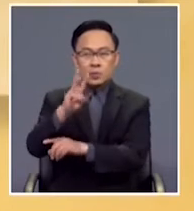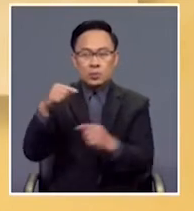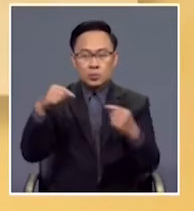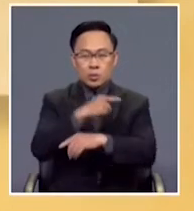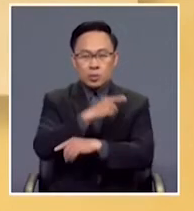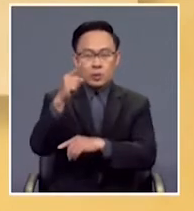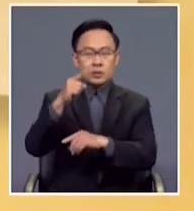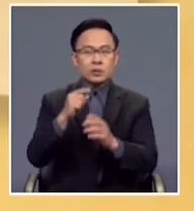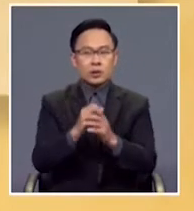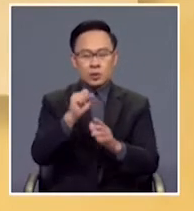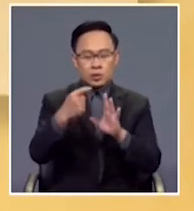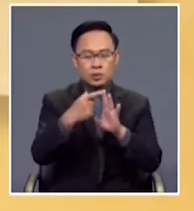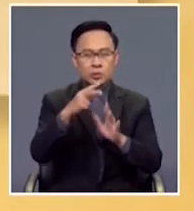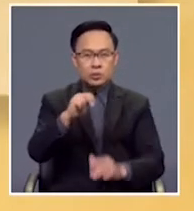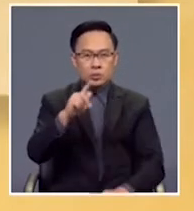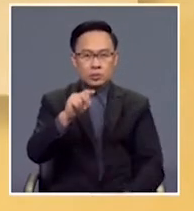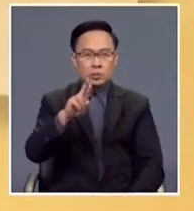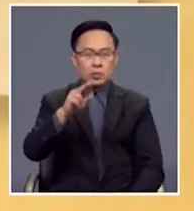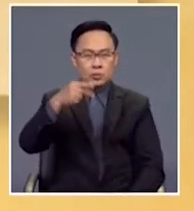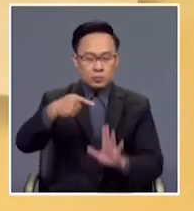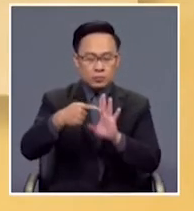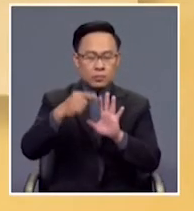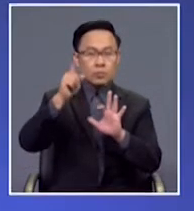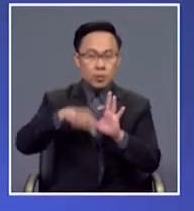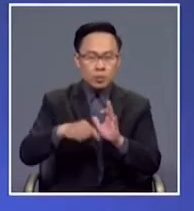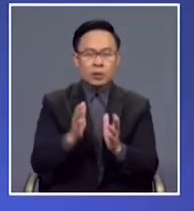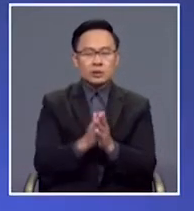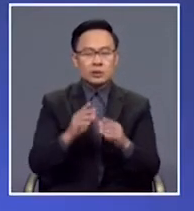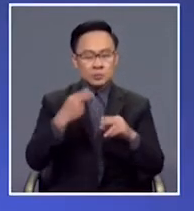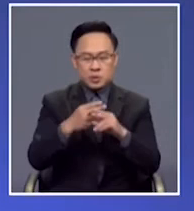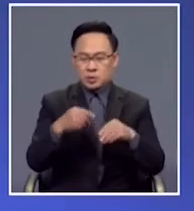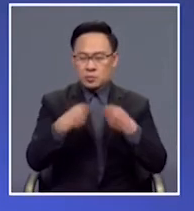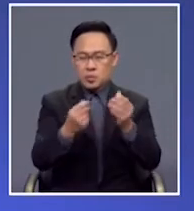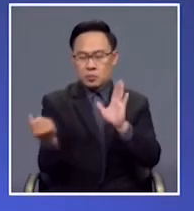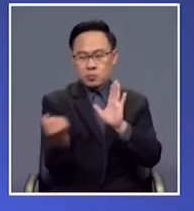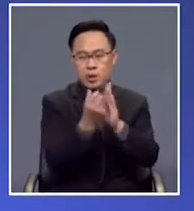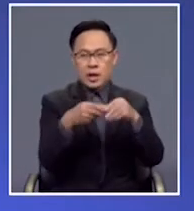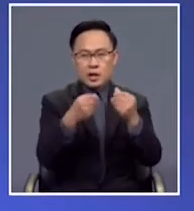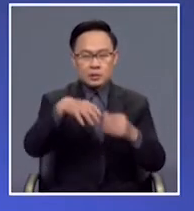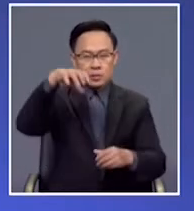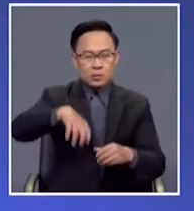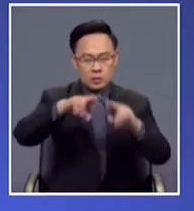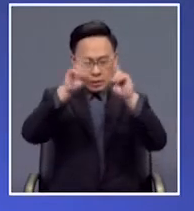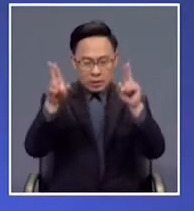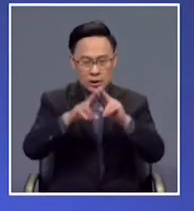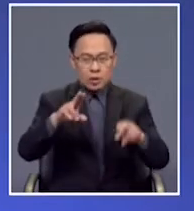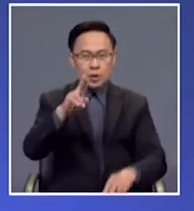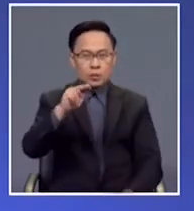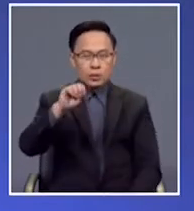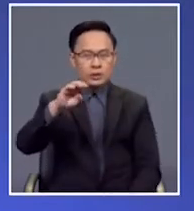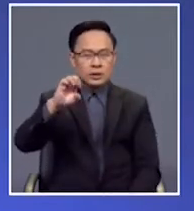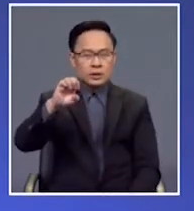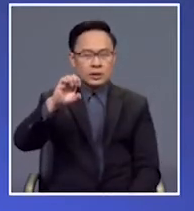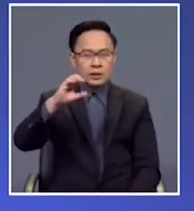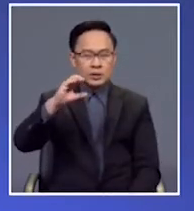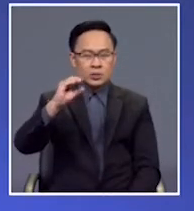ภู่ผู้ถึงได้รับยกย่องเป็นกวีเอกแห่งรัตนโกสินทร์และบุคคลสำคัญของโลกจากองค์การยูเนสโกผมขอสืบสานงาน